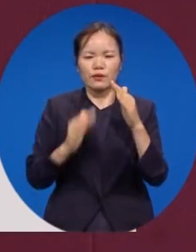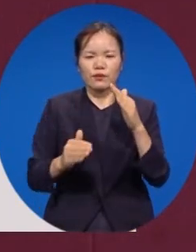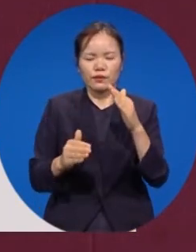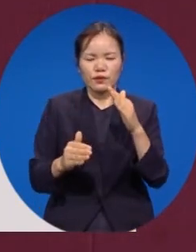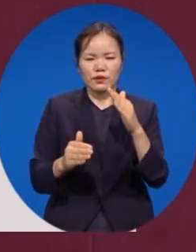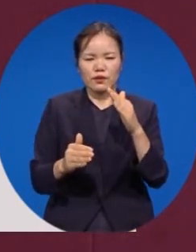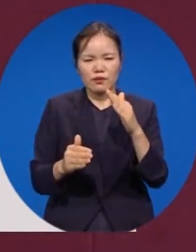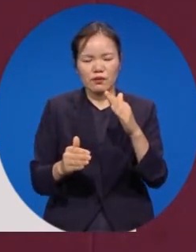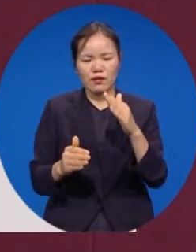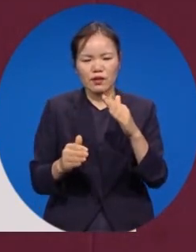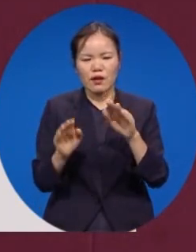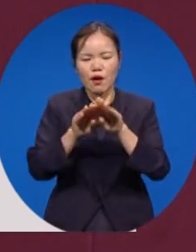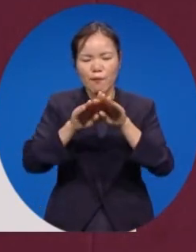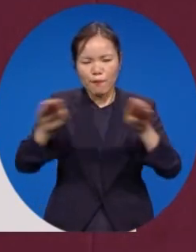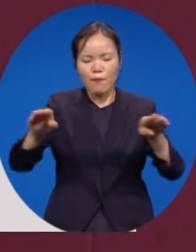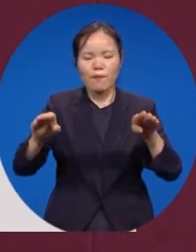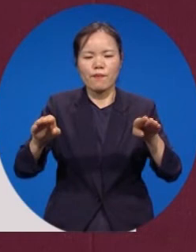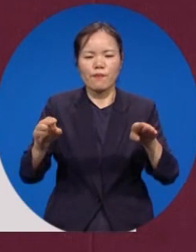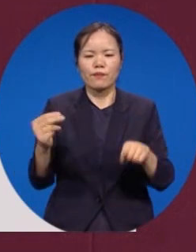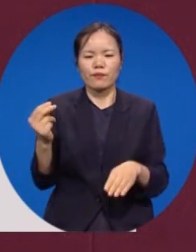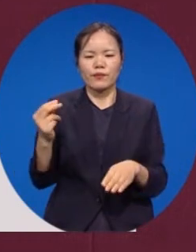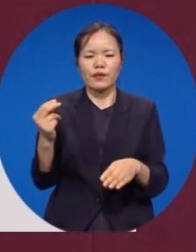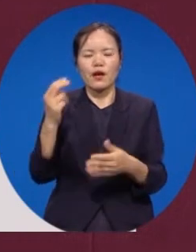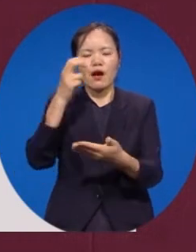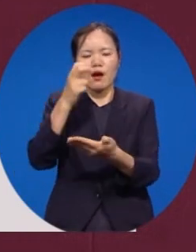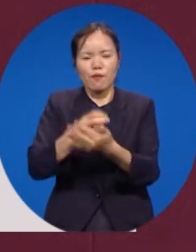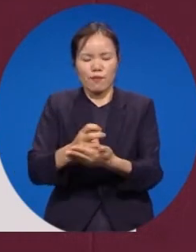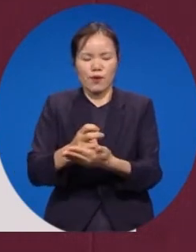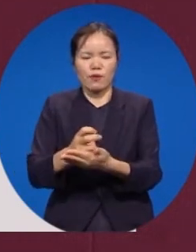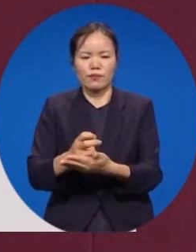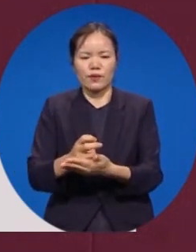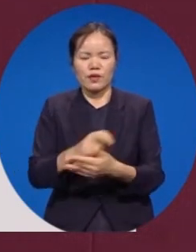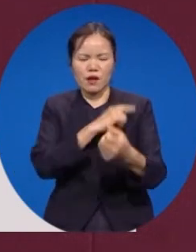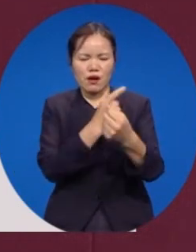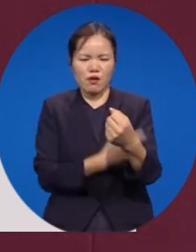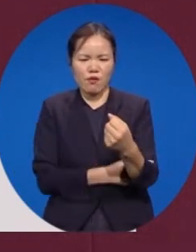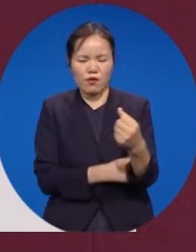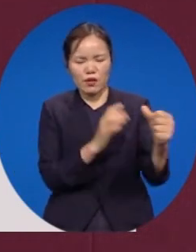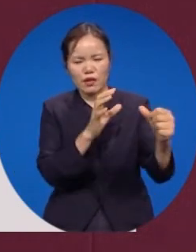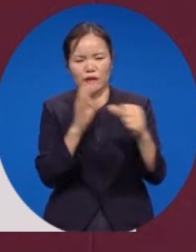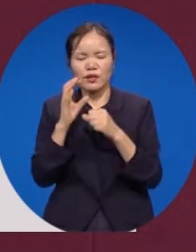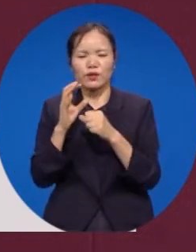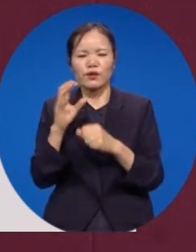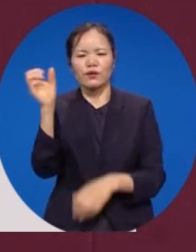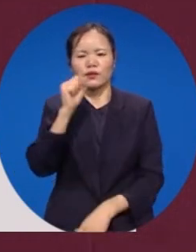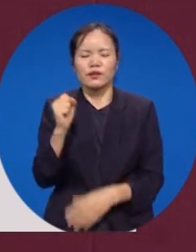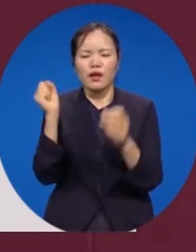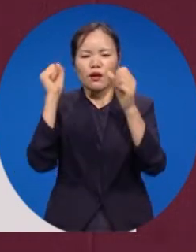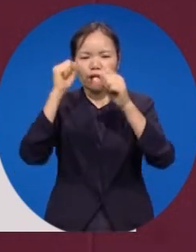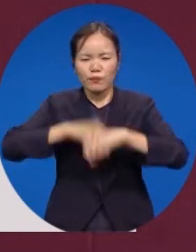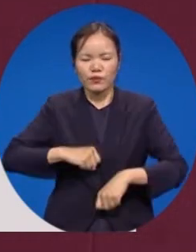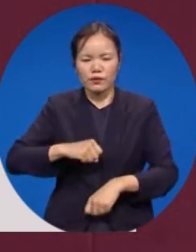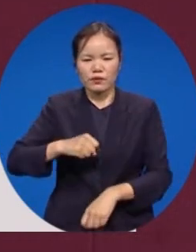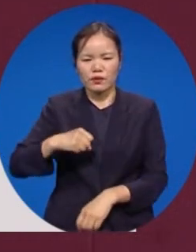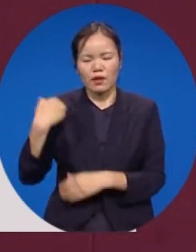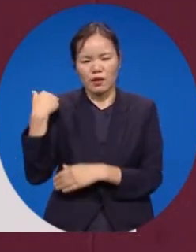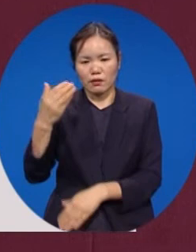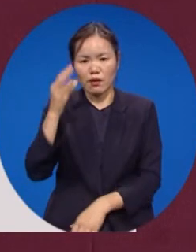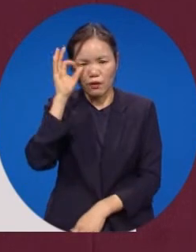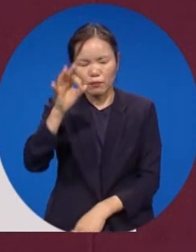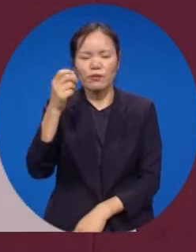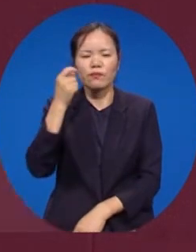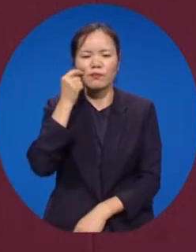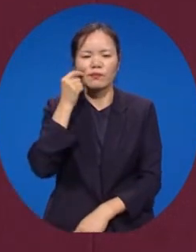될 사법체계가 이처럼 권력에 사유화되고 시스템이 허물어지도록 그대로 두고 볼 수는 없는